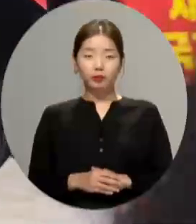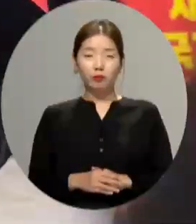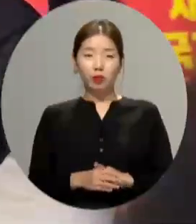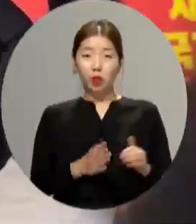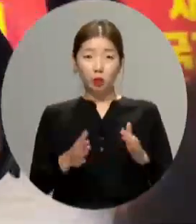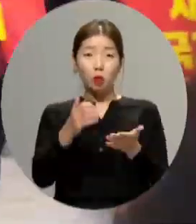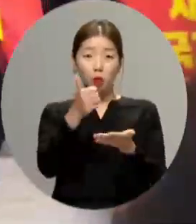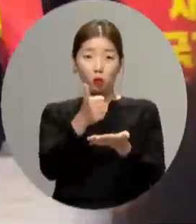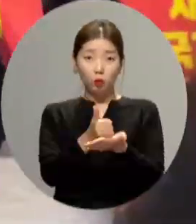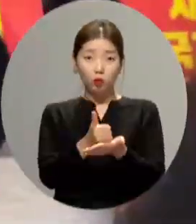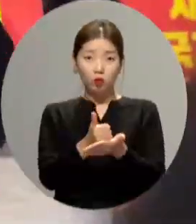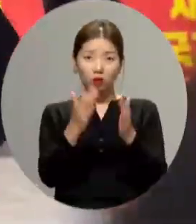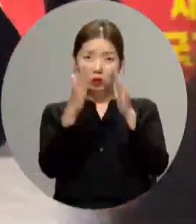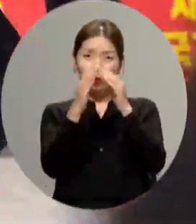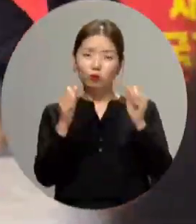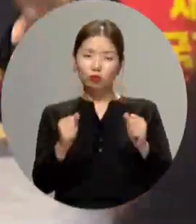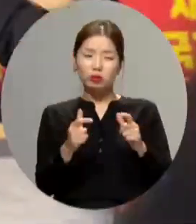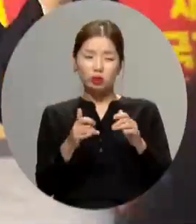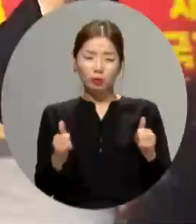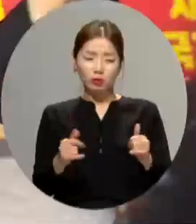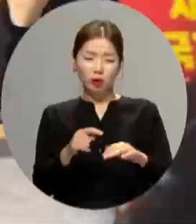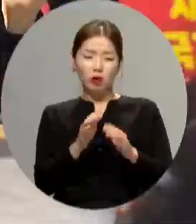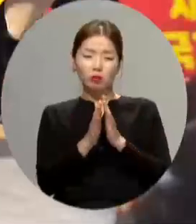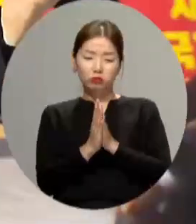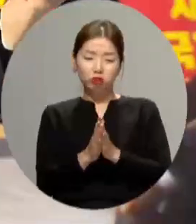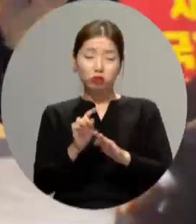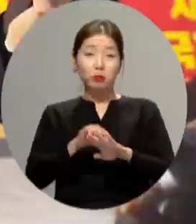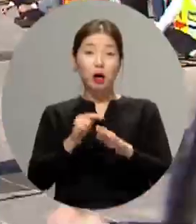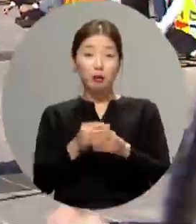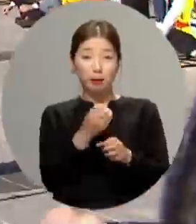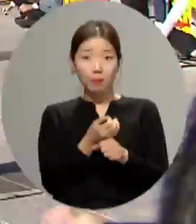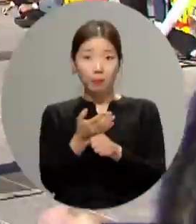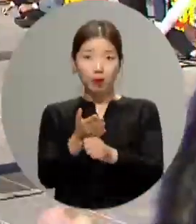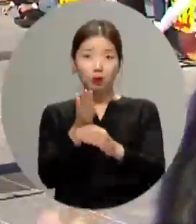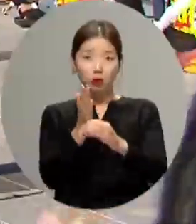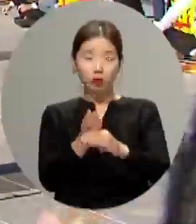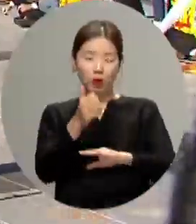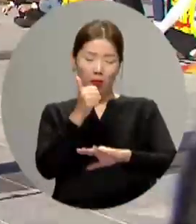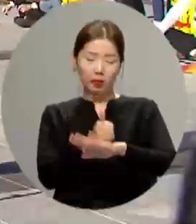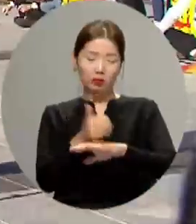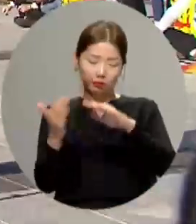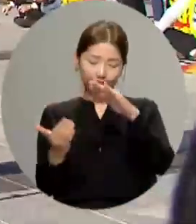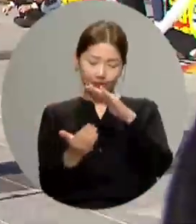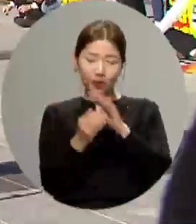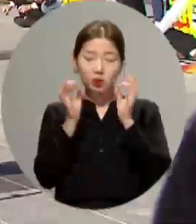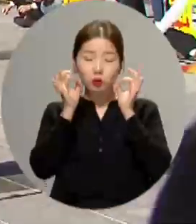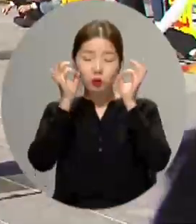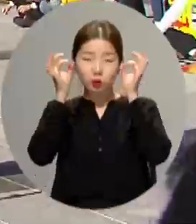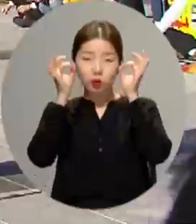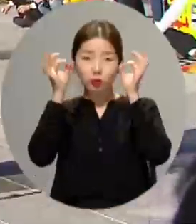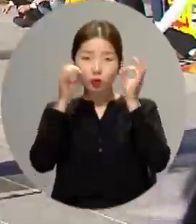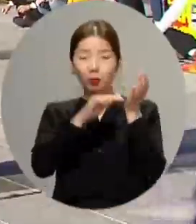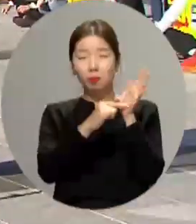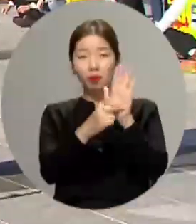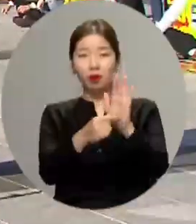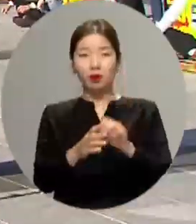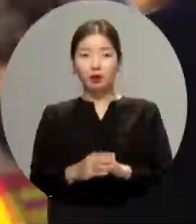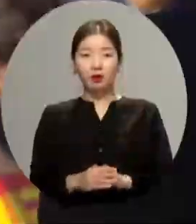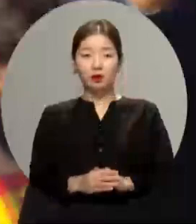김관영 지사는 전북인들의 간절한 마음이 전해지고 있다며 끝까지 최선을 다하겠다는 의지를